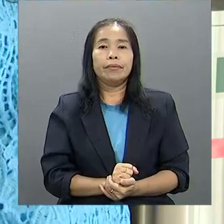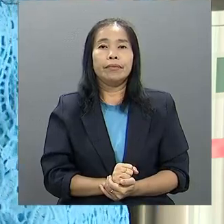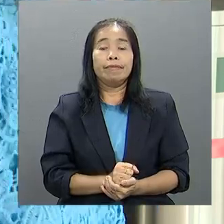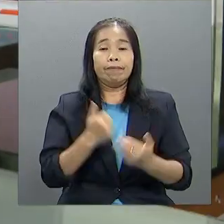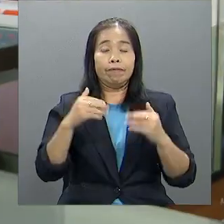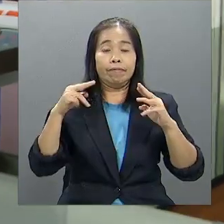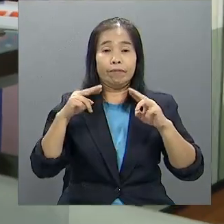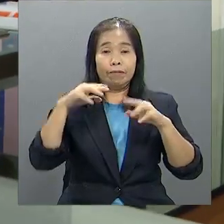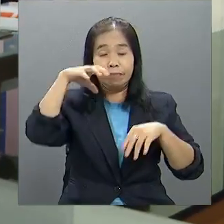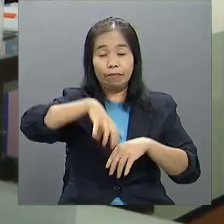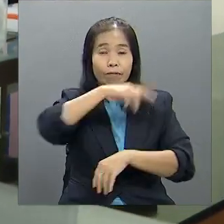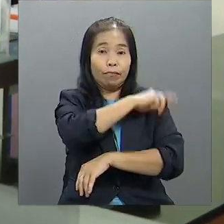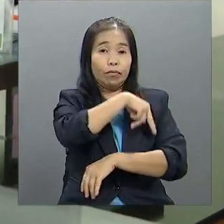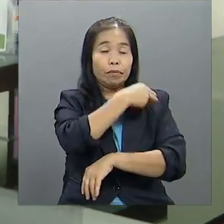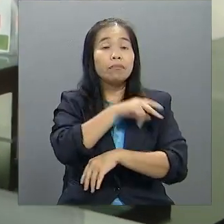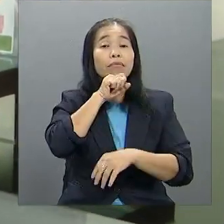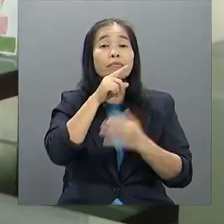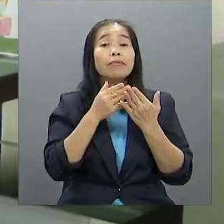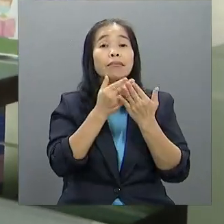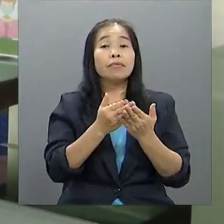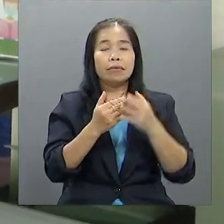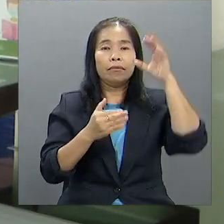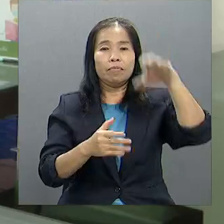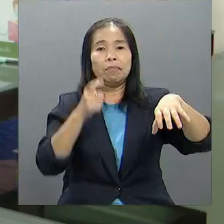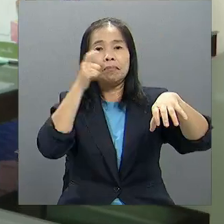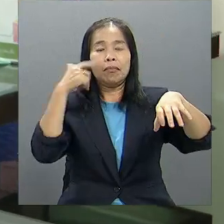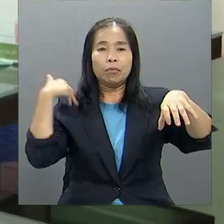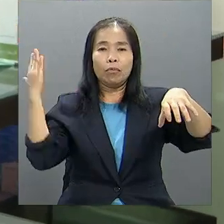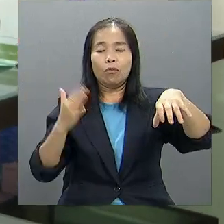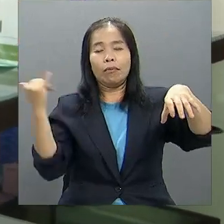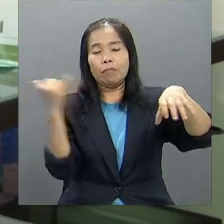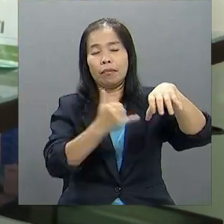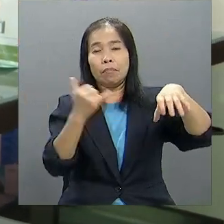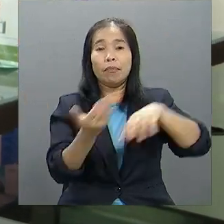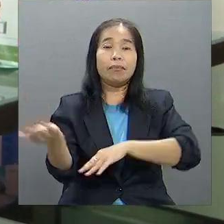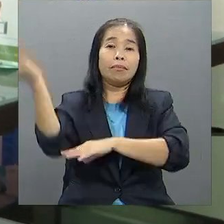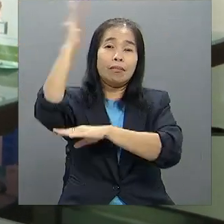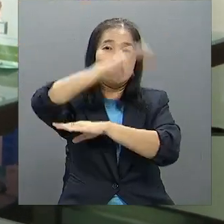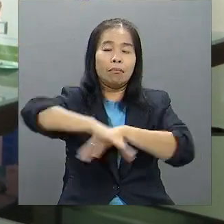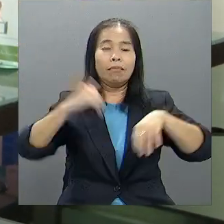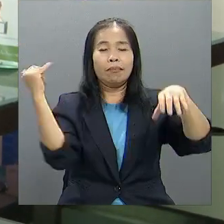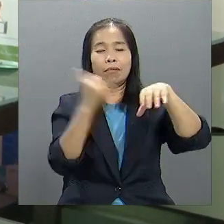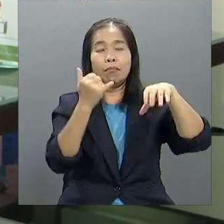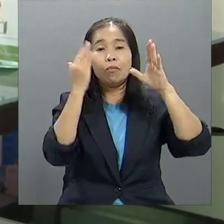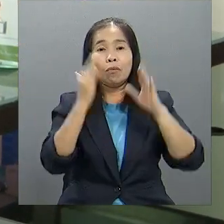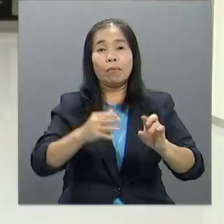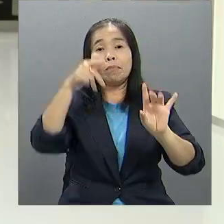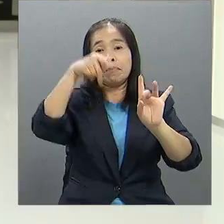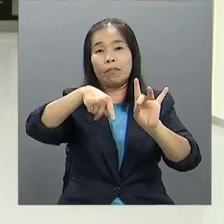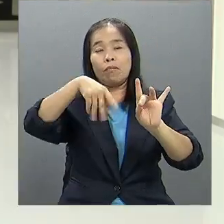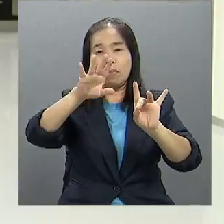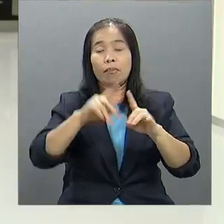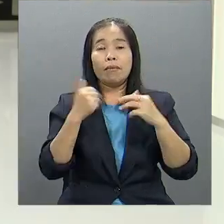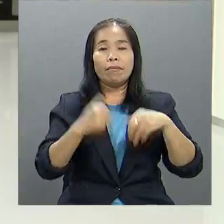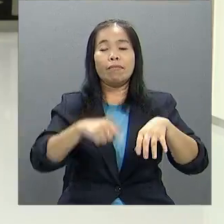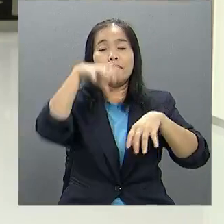ใหญ่นะแล้วก็มีคนมาใช้บริการเนี่ยวันหนึ่งเนี่ยก่อนที่จะมีโควิด-19 นะประมาณ 8,000 คนเพราะนั้นทุกๆจุดที่เรา